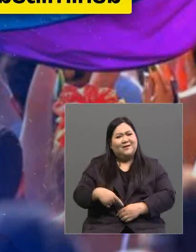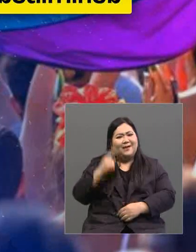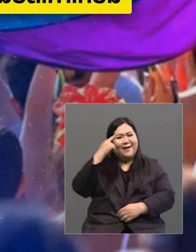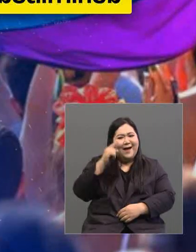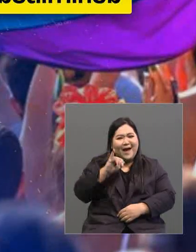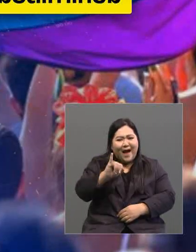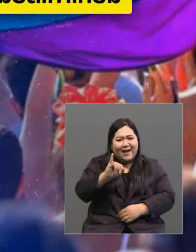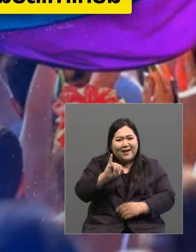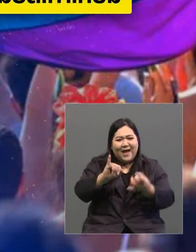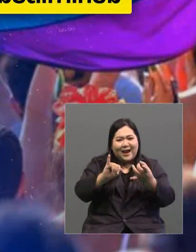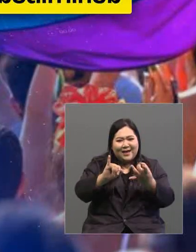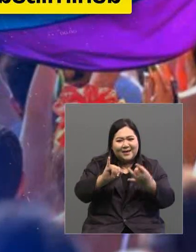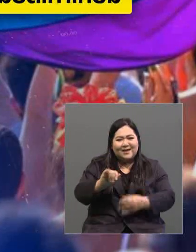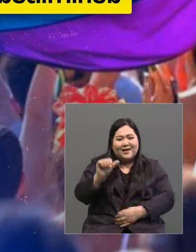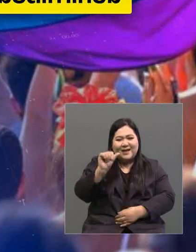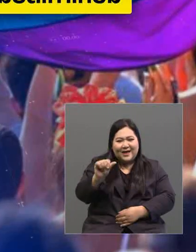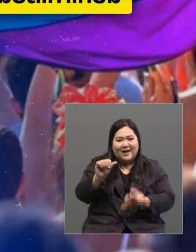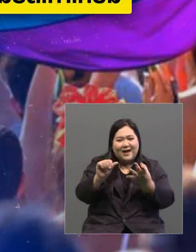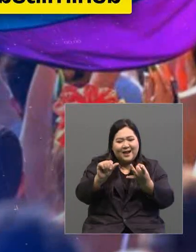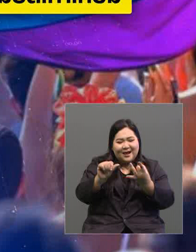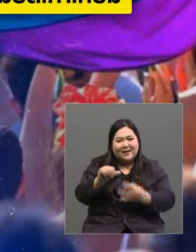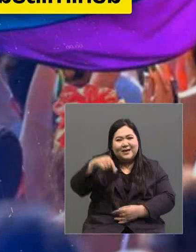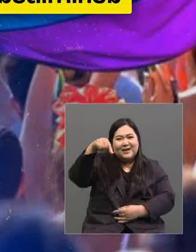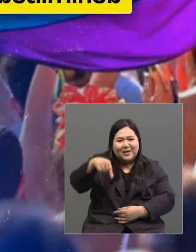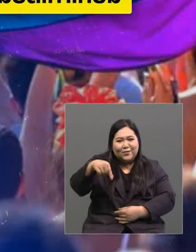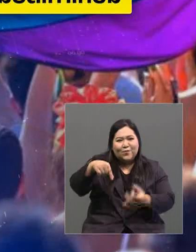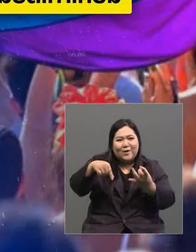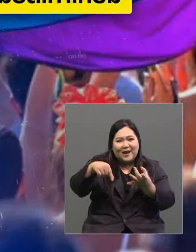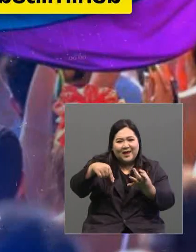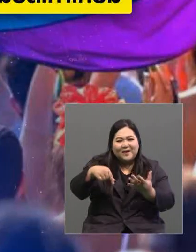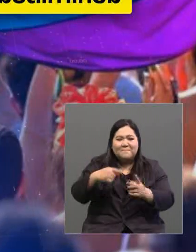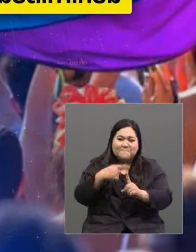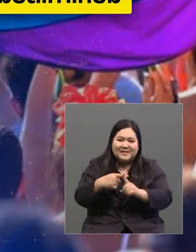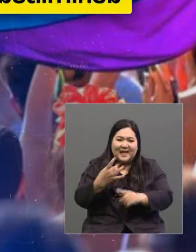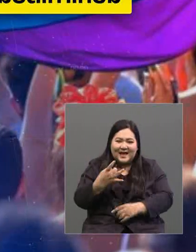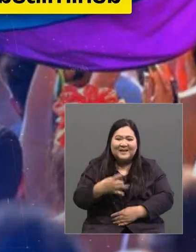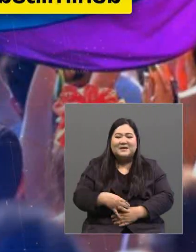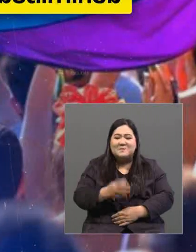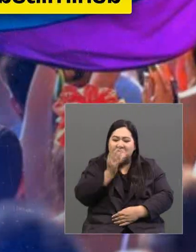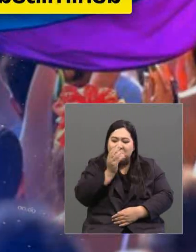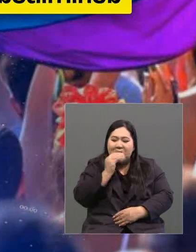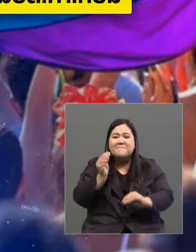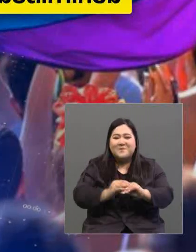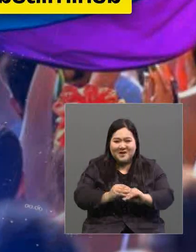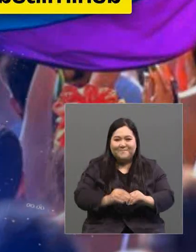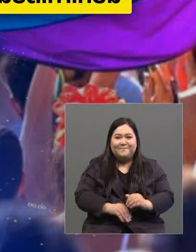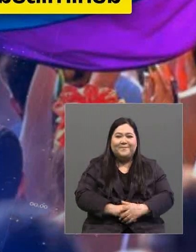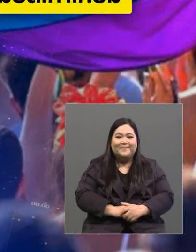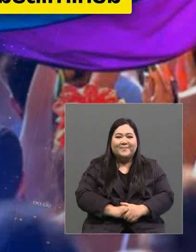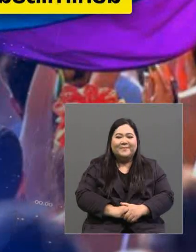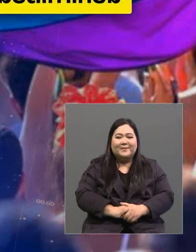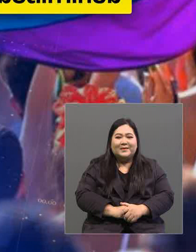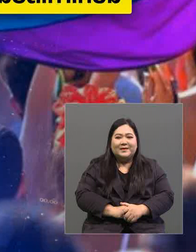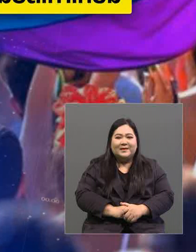ว่าเจ้าตัว Iเนี่ยย่อมาจากอะไร aเนี่ยย่อมาจากอะไรเพิ่มเติมด้วยนะครับซึ่งพรบสมรสเท่าเทียมที่ท่าน